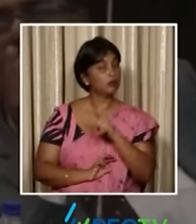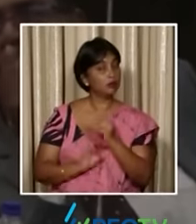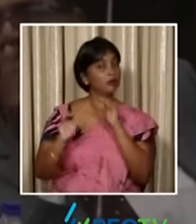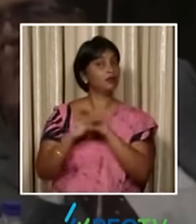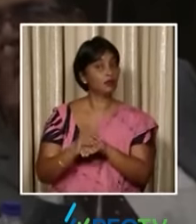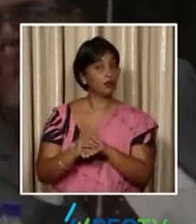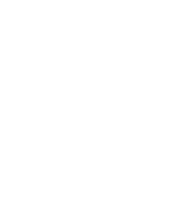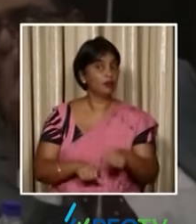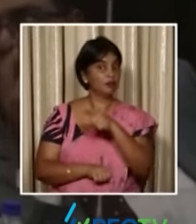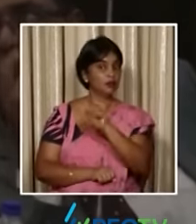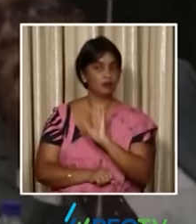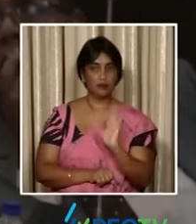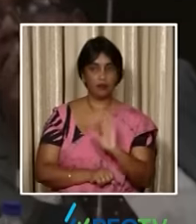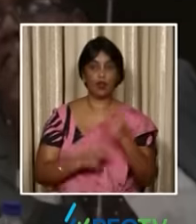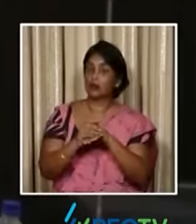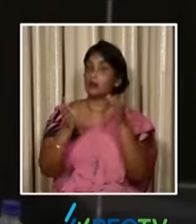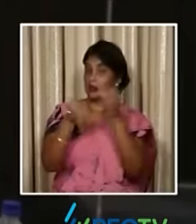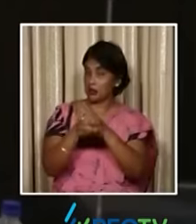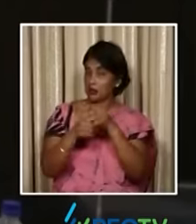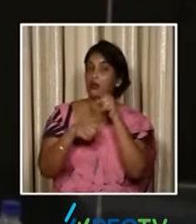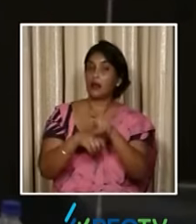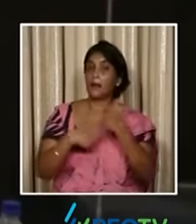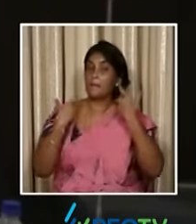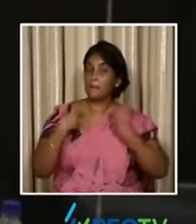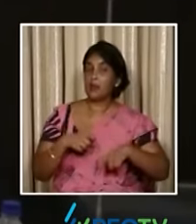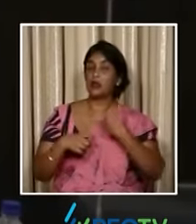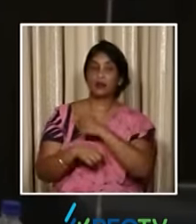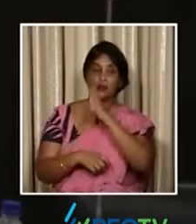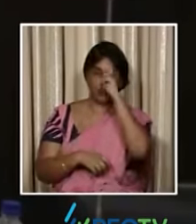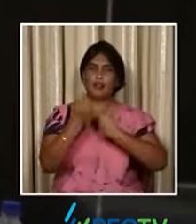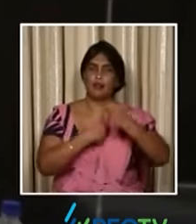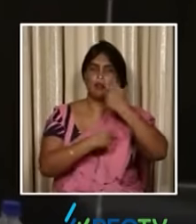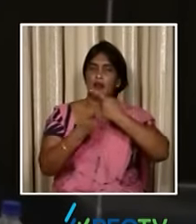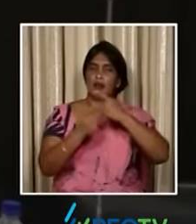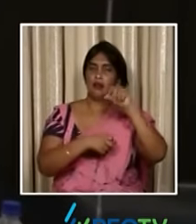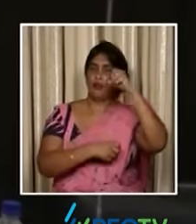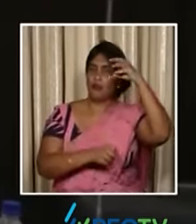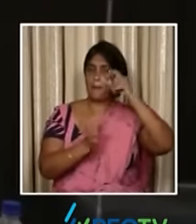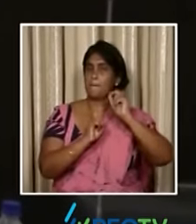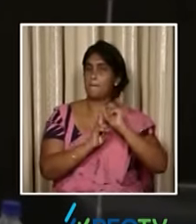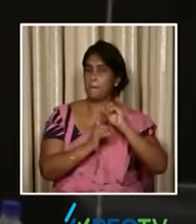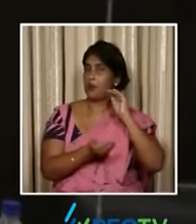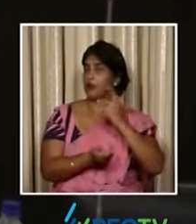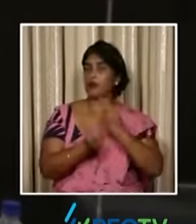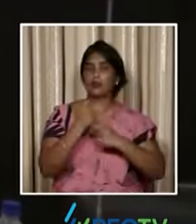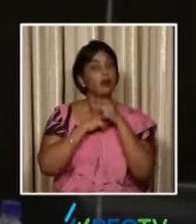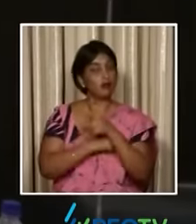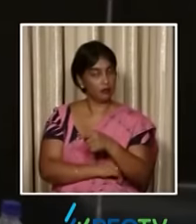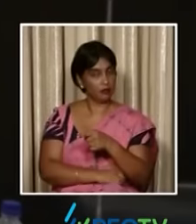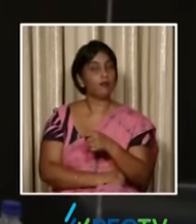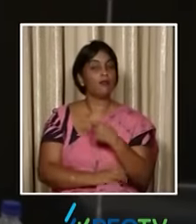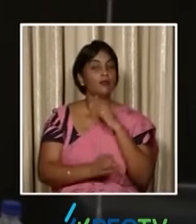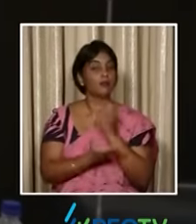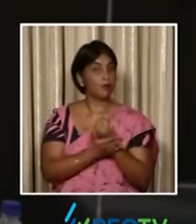ඉන්නේ අයිතිකාරය හැටියට නෙවෙයි. මුරකරුවෙක් හැටියට. මහින්ද රාජපක්ෂ මහත්තයා ළඟදී කිව්වා පෞද්ගලික කරණයට විරුද්ධයි කියලා. ශ්‍රී